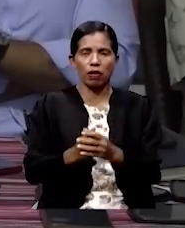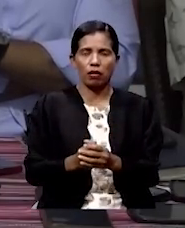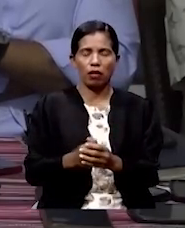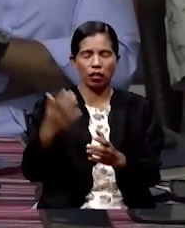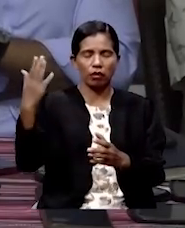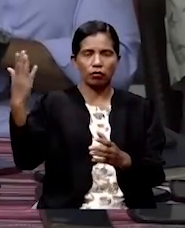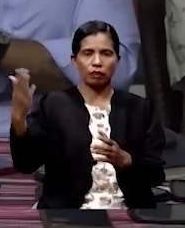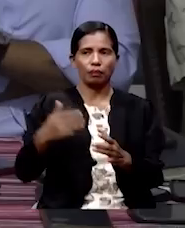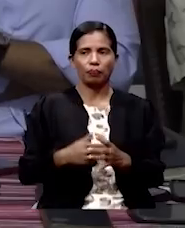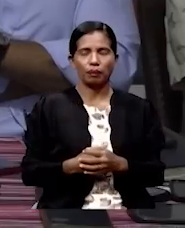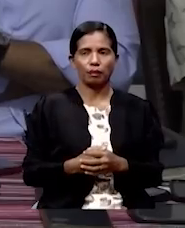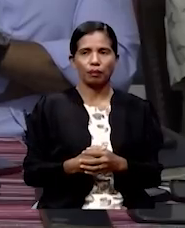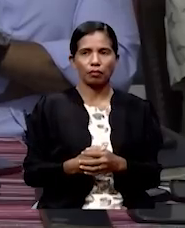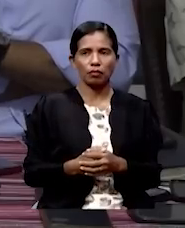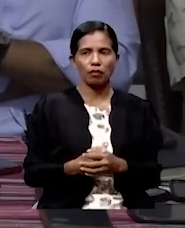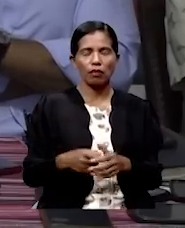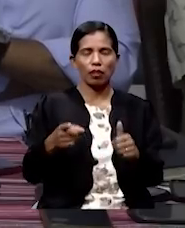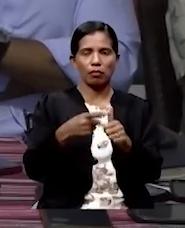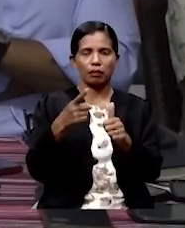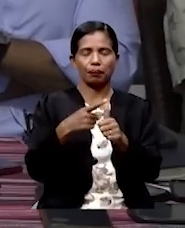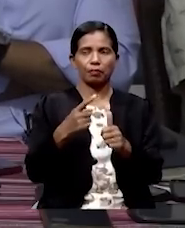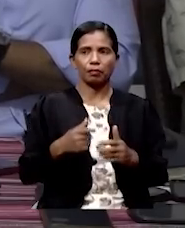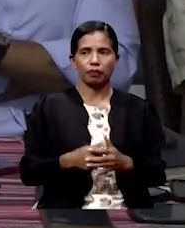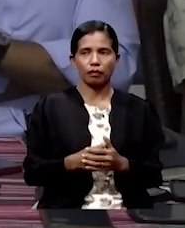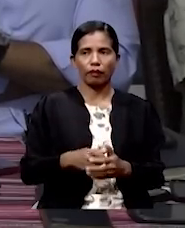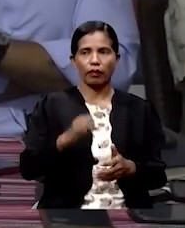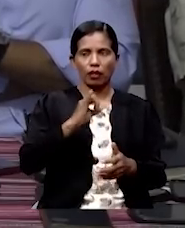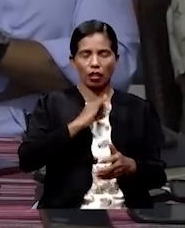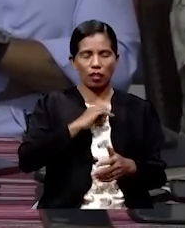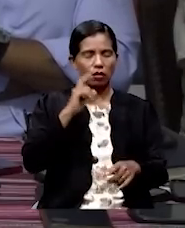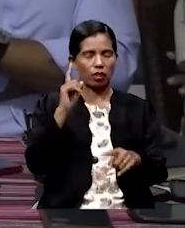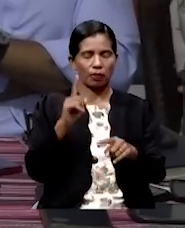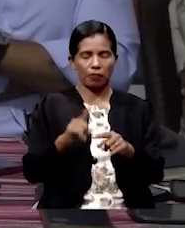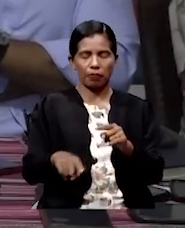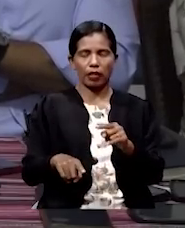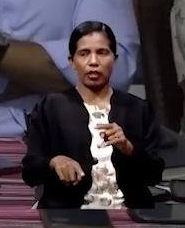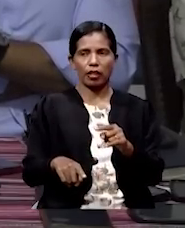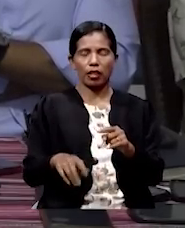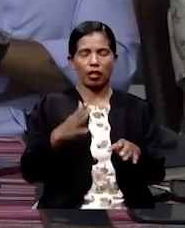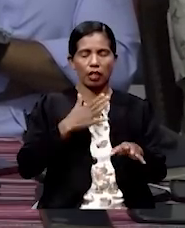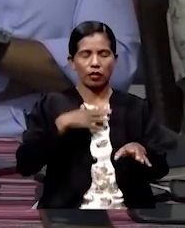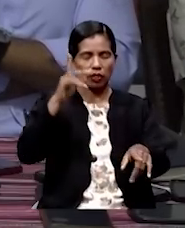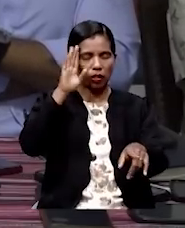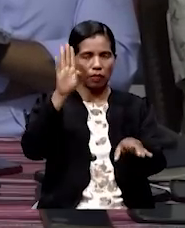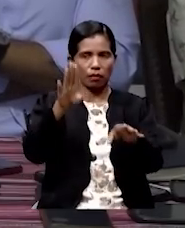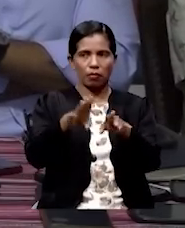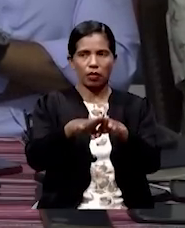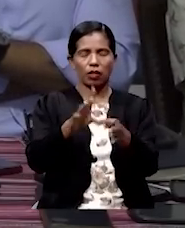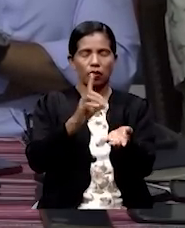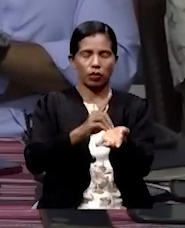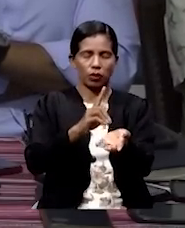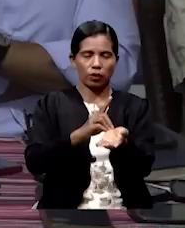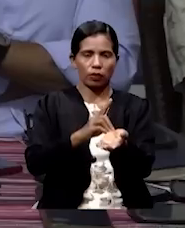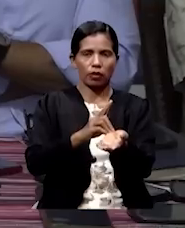ba. Primeiro, hau la bele nega, hau ne mau, Dr. Maria